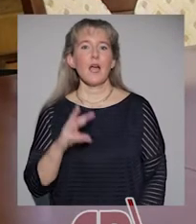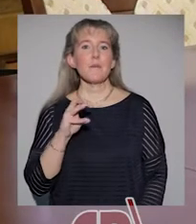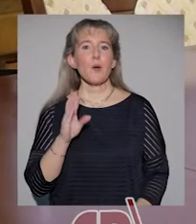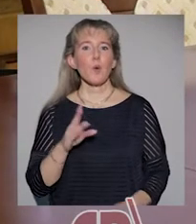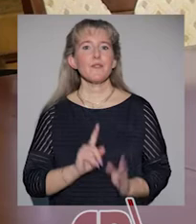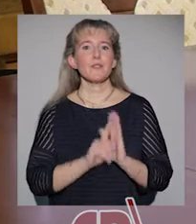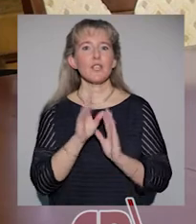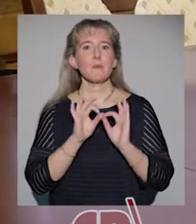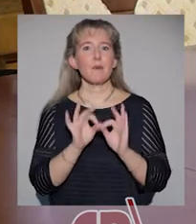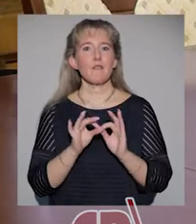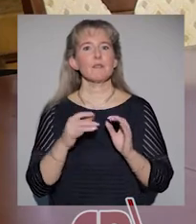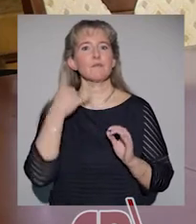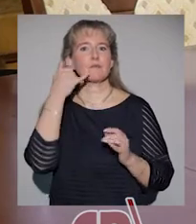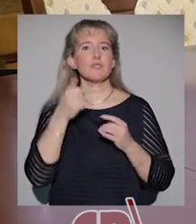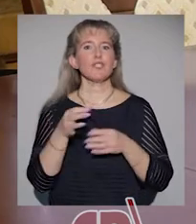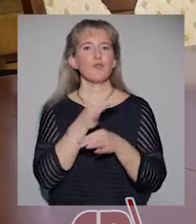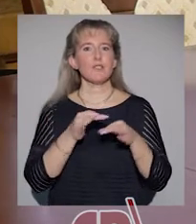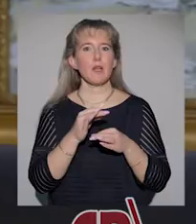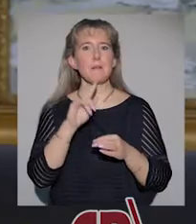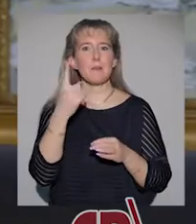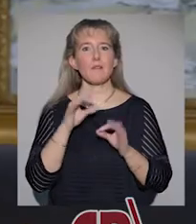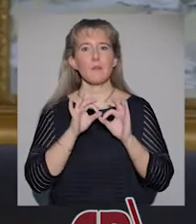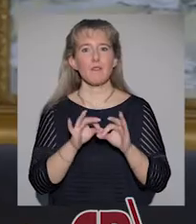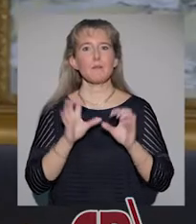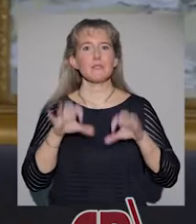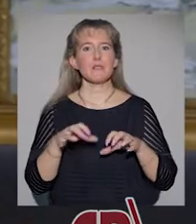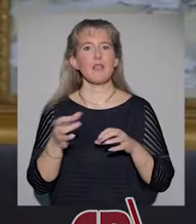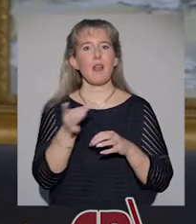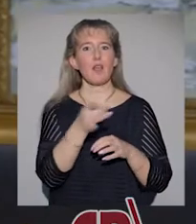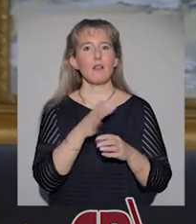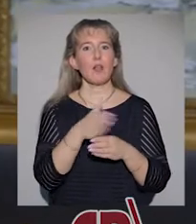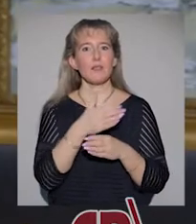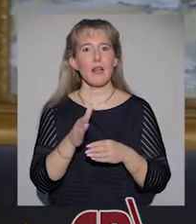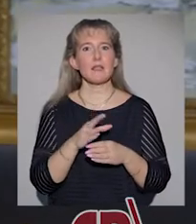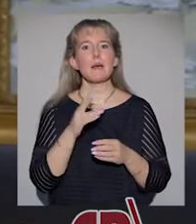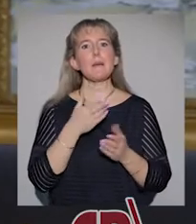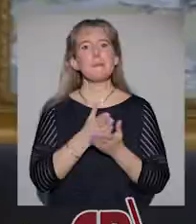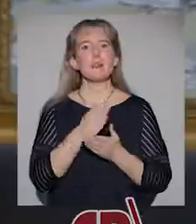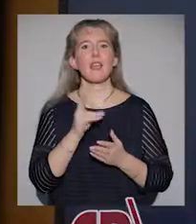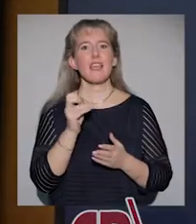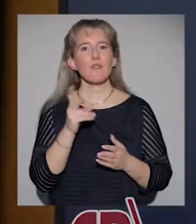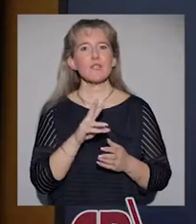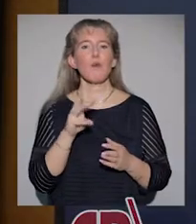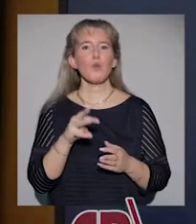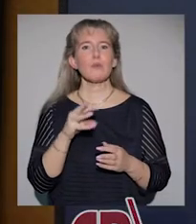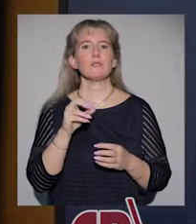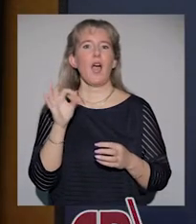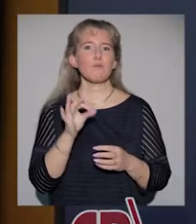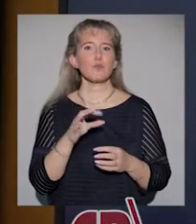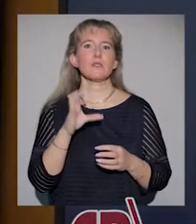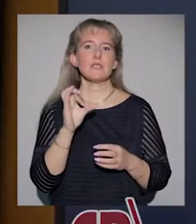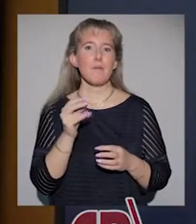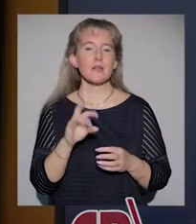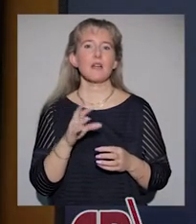Сергей Миронов начал проводить селекторные совещания. Первое прошло с председателями региональных отделений партии Кировской, Мурманской, Оренбургской,